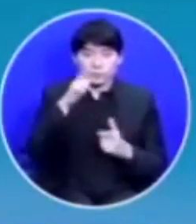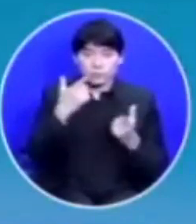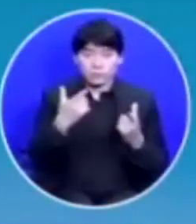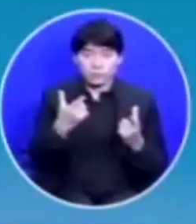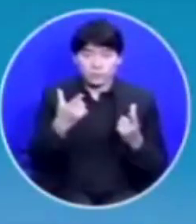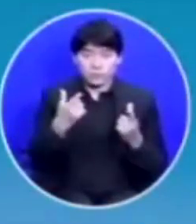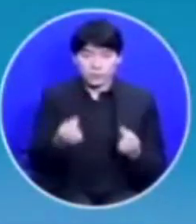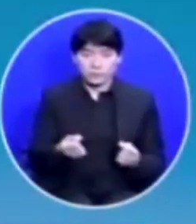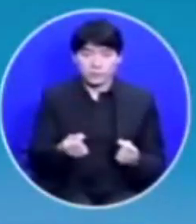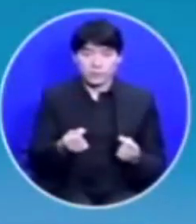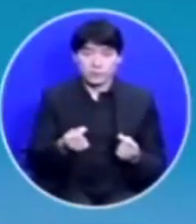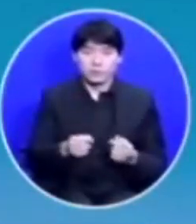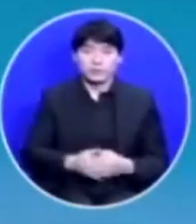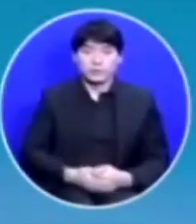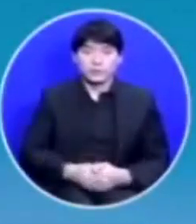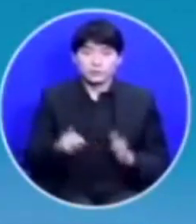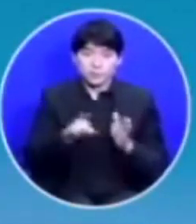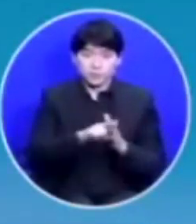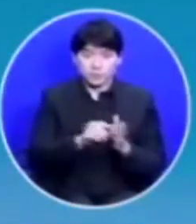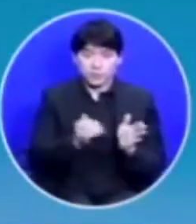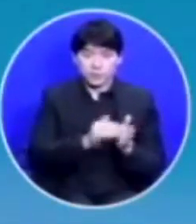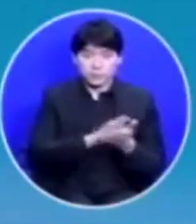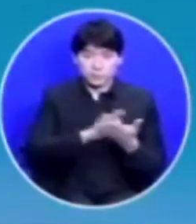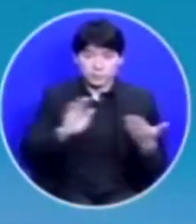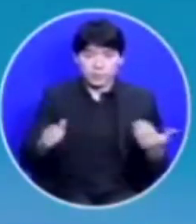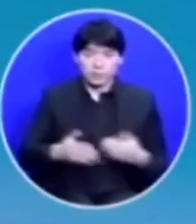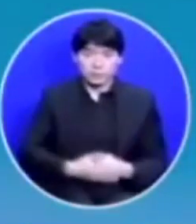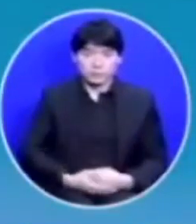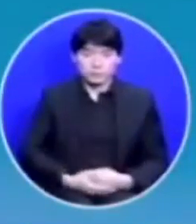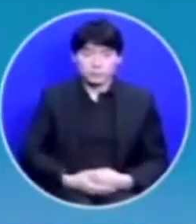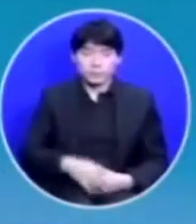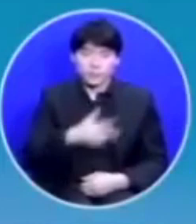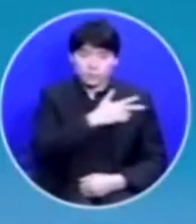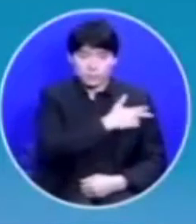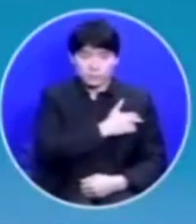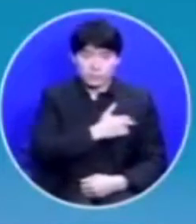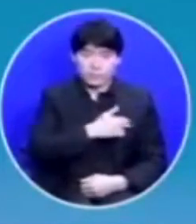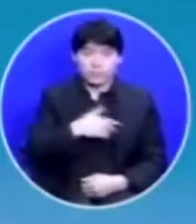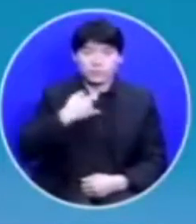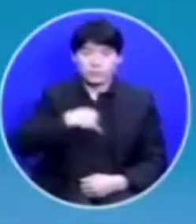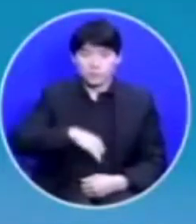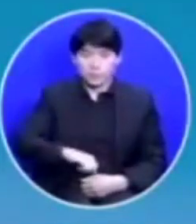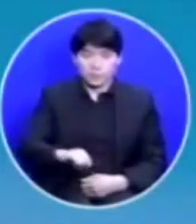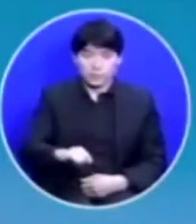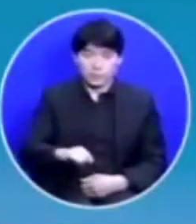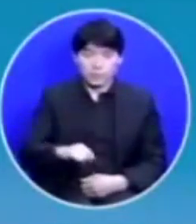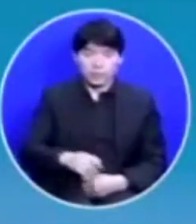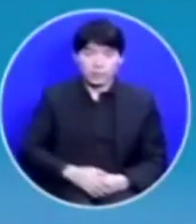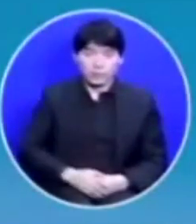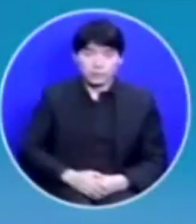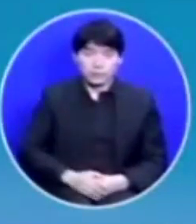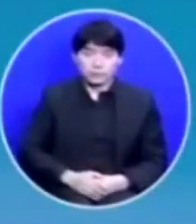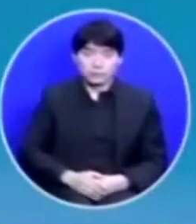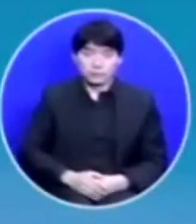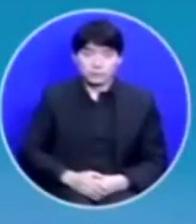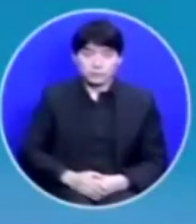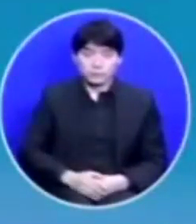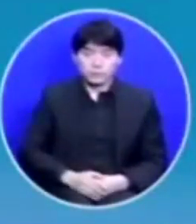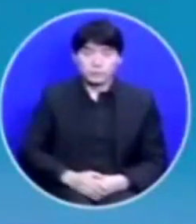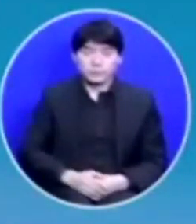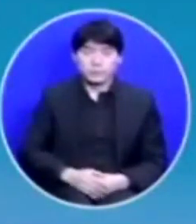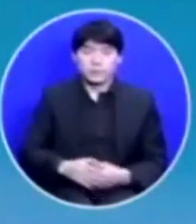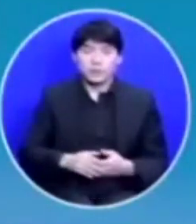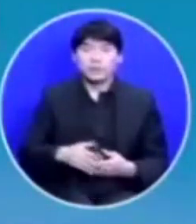같은 믿음이 에요 그 집사님이 그딴 아이를 이래도 안되고 저래도 안 되니까 비로소 주님